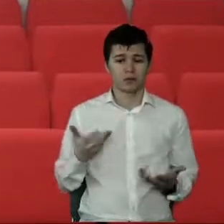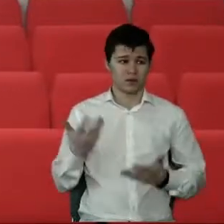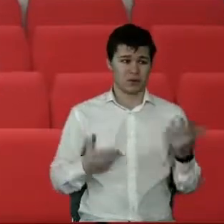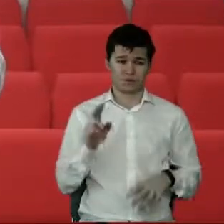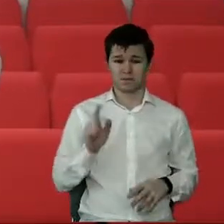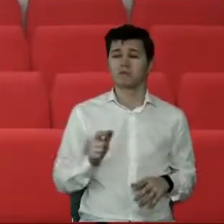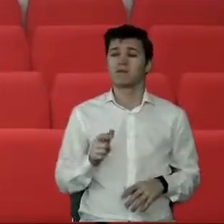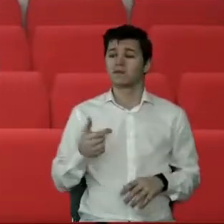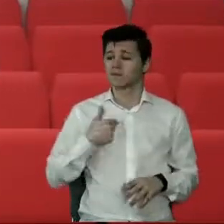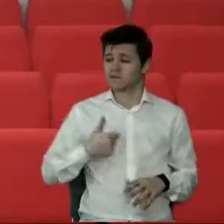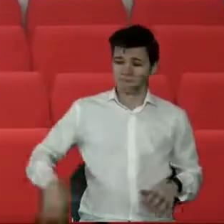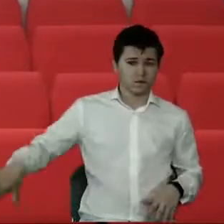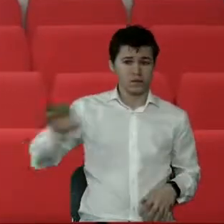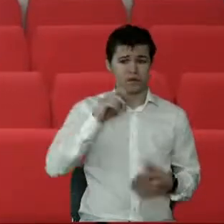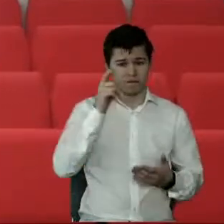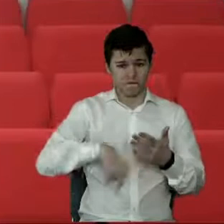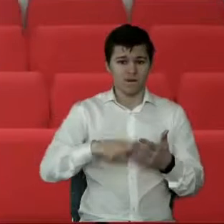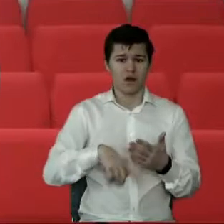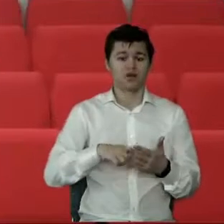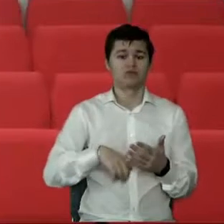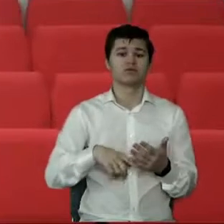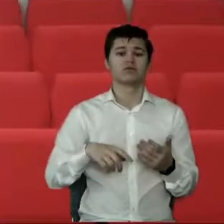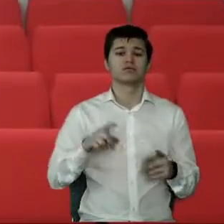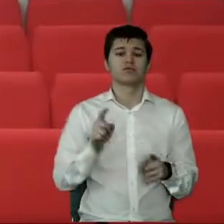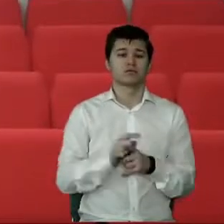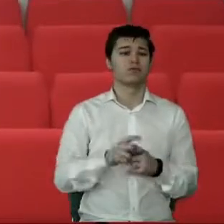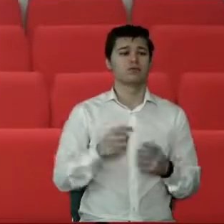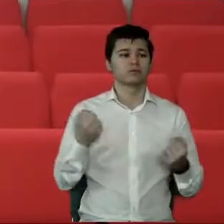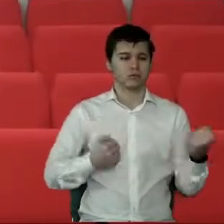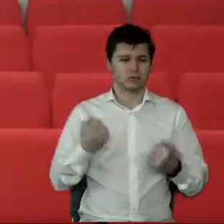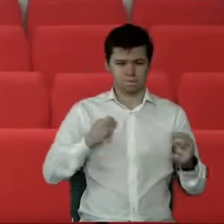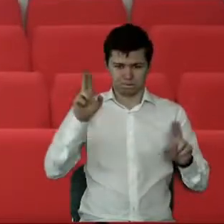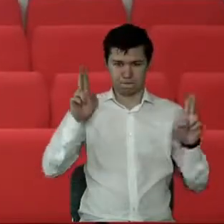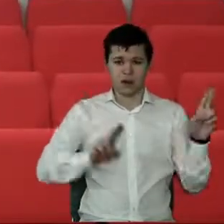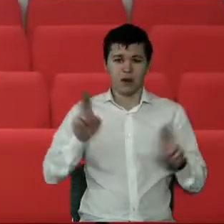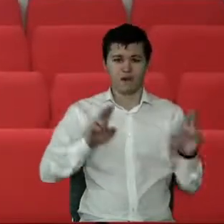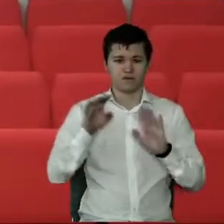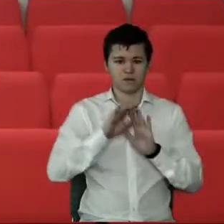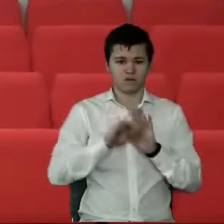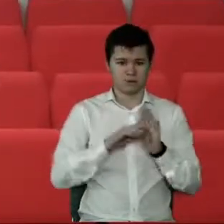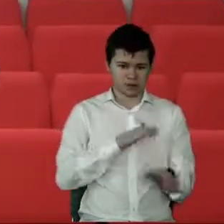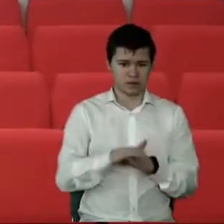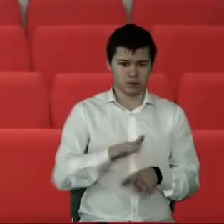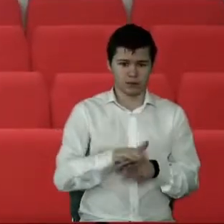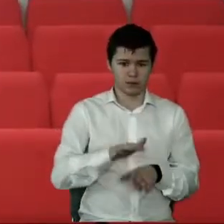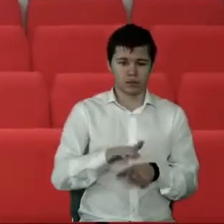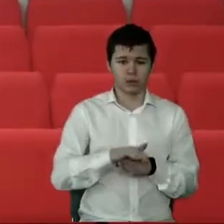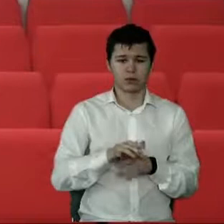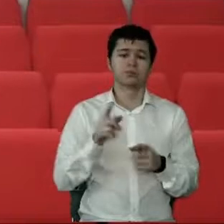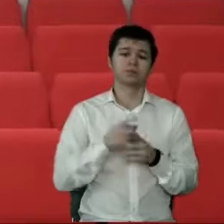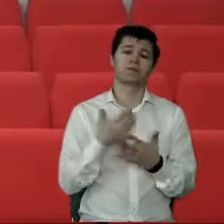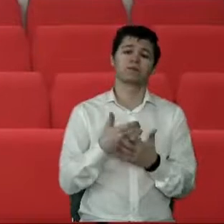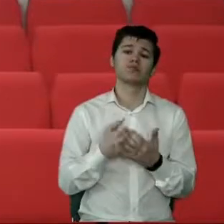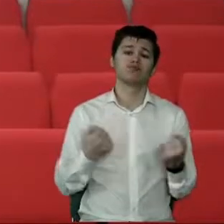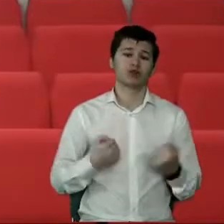тысяч человек ездили по городу 50 км в час и не больше, потому что такое есть закон, такие правила дорожного